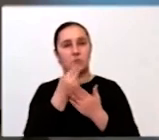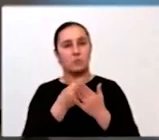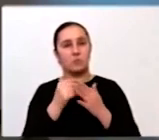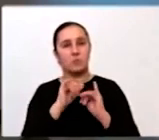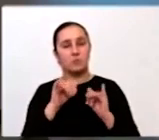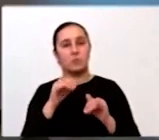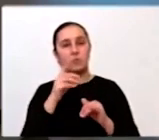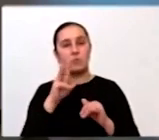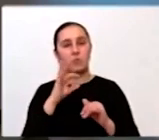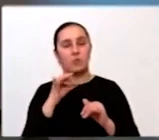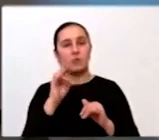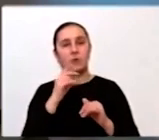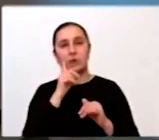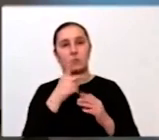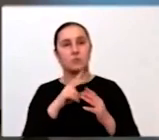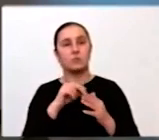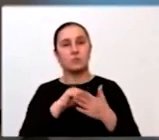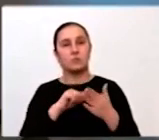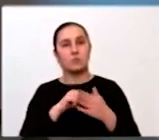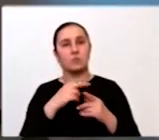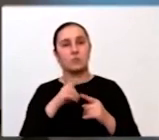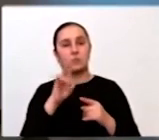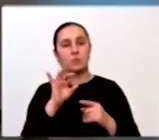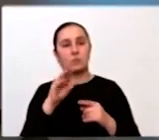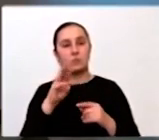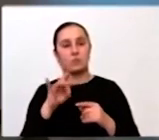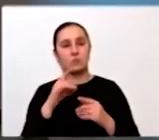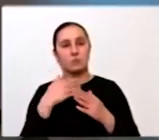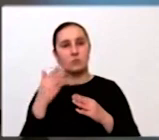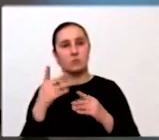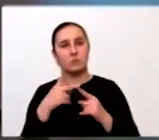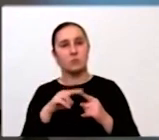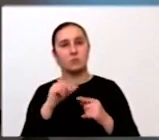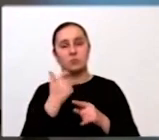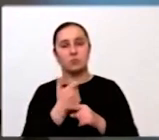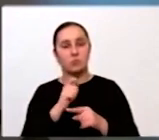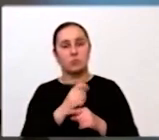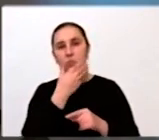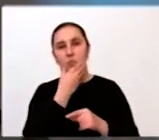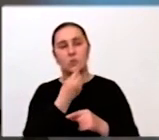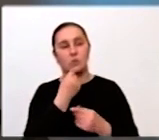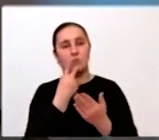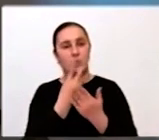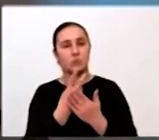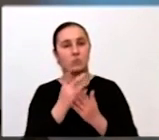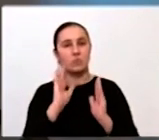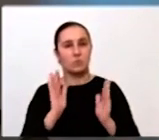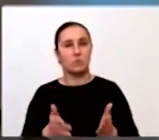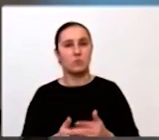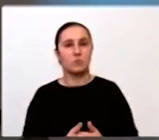olamiz. Mo'yqalamda chizayotganimning sababi uning kontur qismi, ya'ni chet qismi juda ham chiroyli ko'rinishga ega